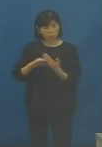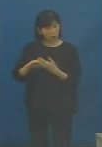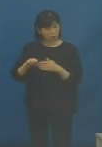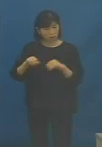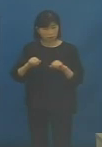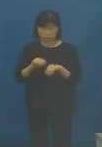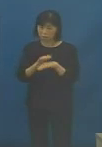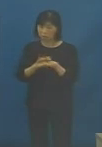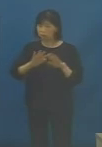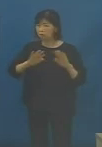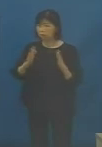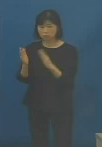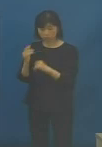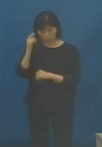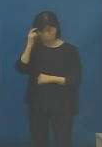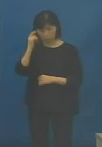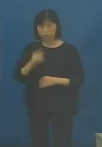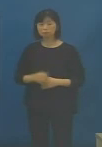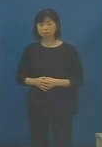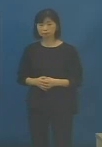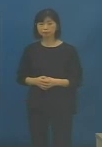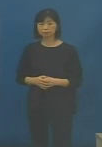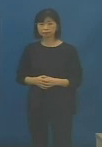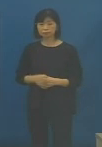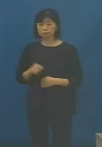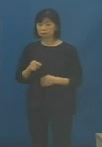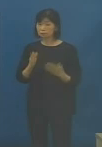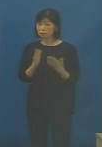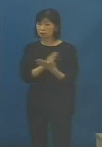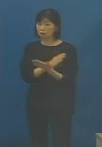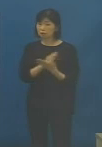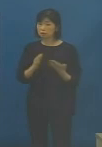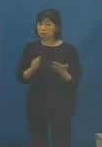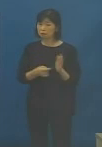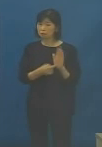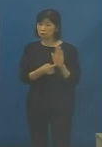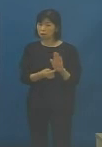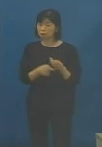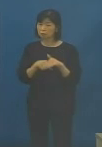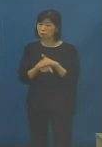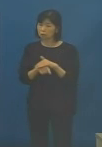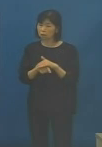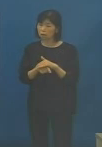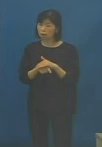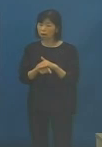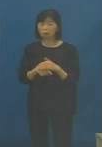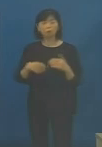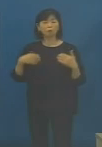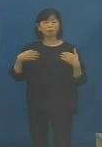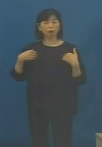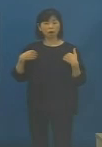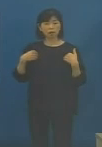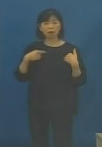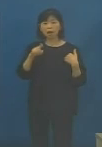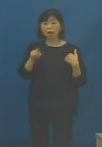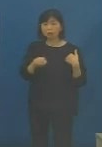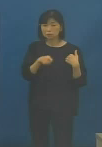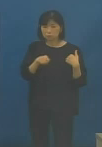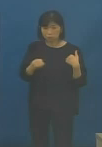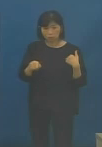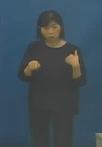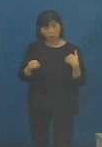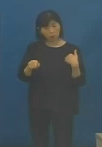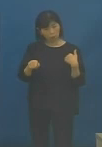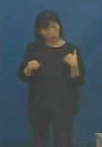と思います。でただそのなぜそういう判断が出たかということがどうしてもお分かりにならないという、ご指示でありましょう